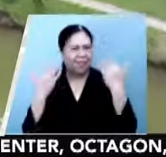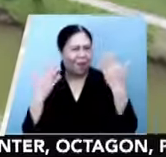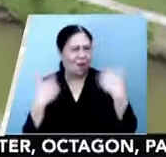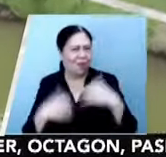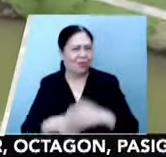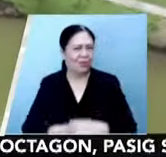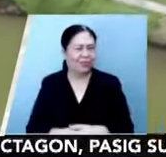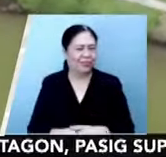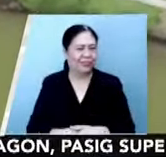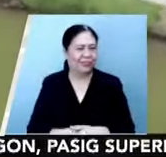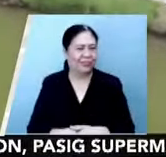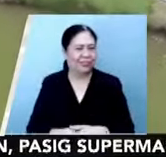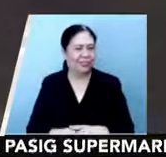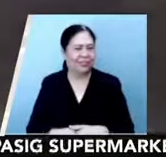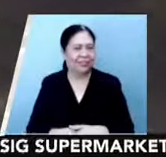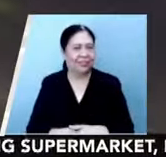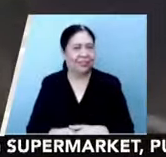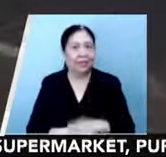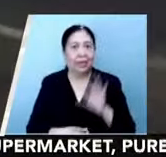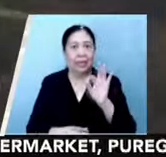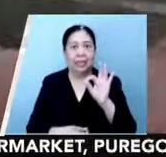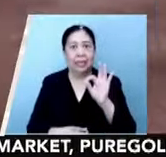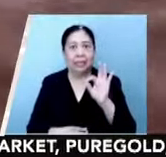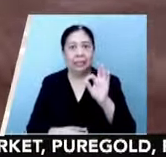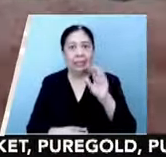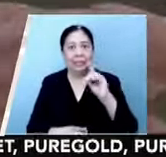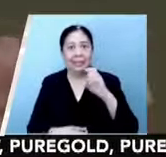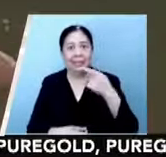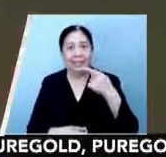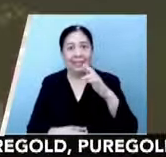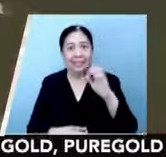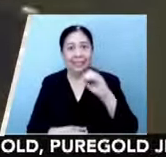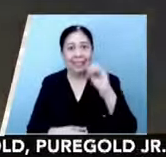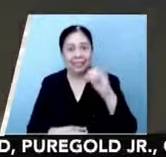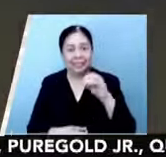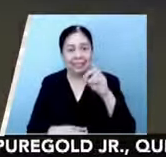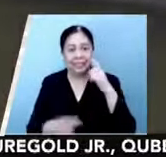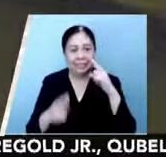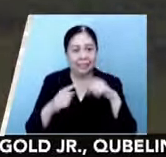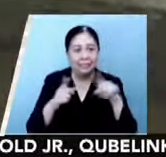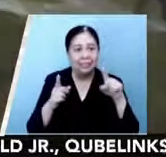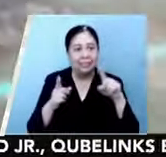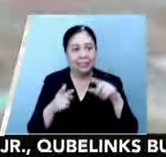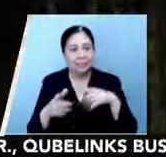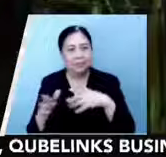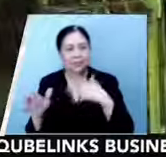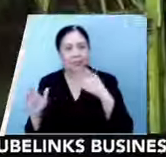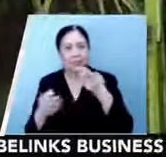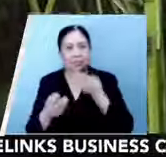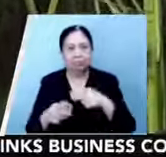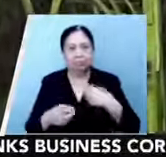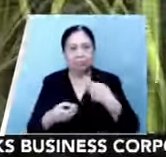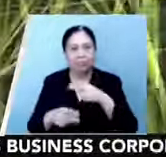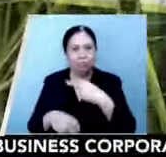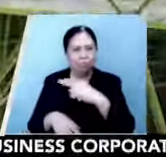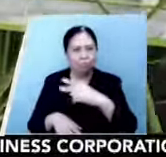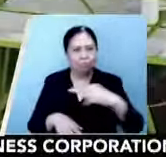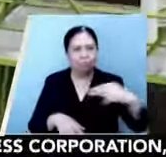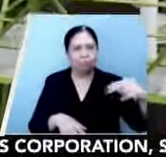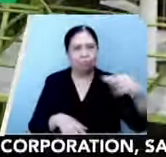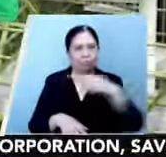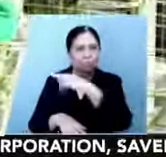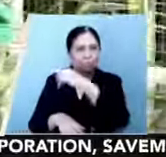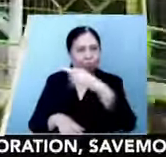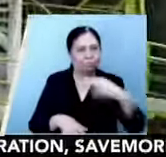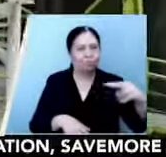Oh, magna 90 degrees ka ganyan, tapos okay na. Swing mo, yan, para ka na nagga-glide. Sobrang saya. Bitin kayo, no? Try